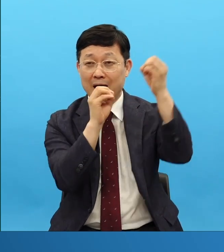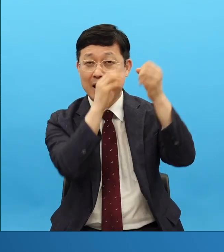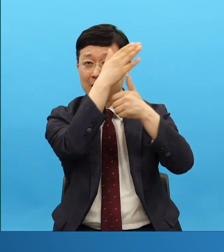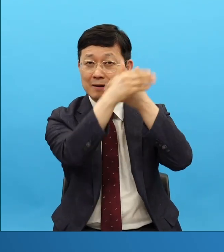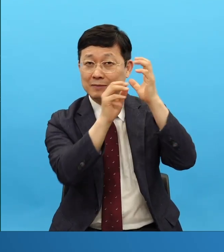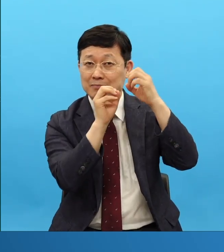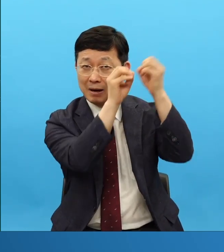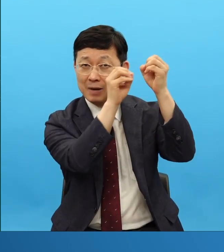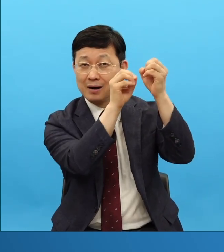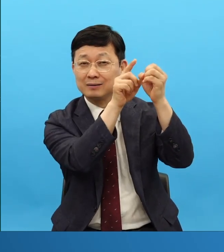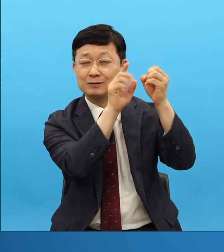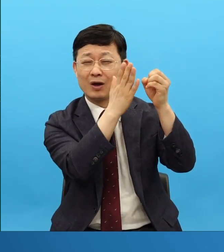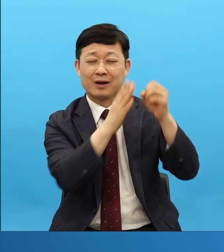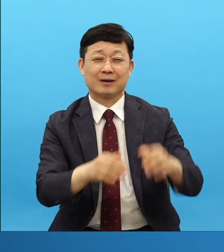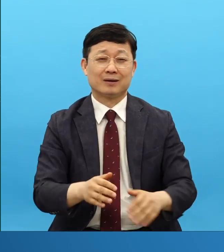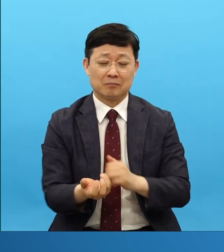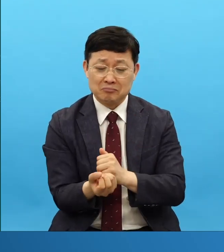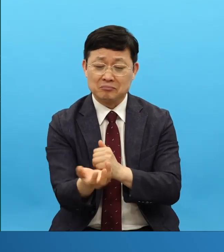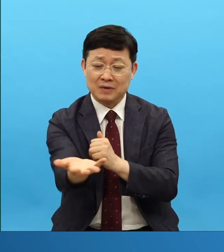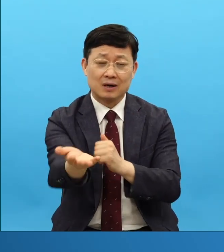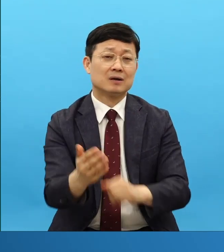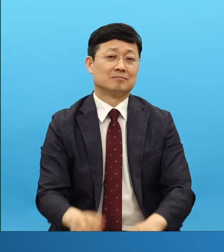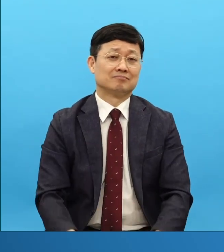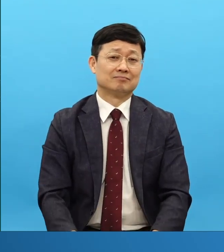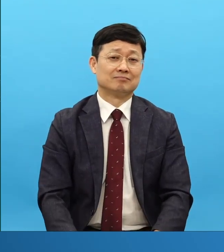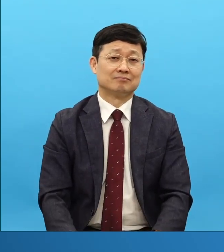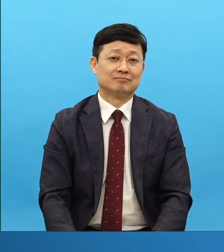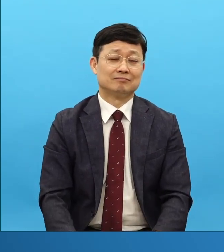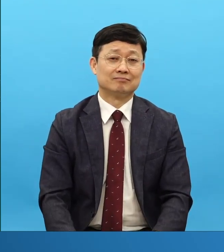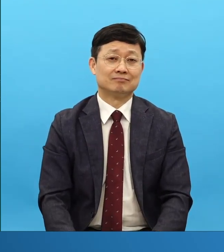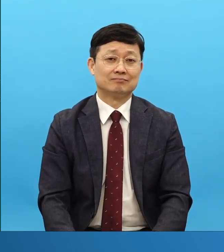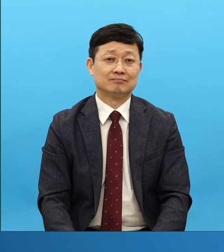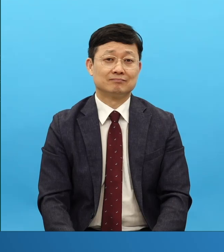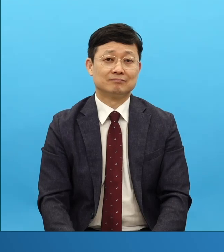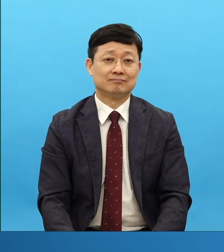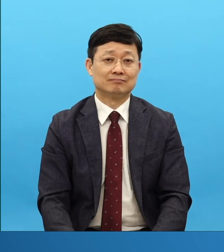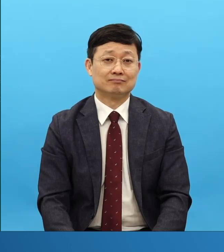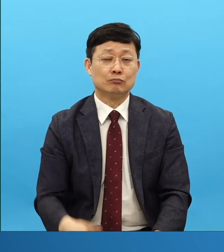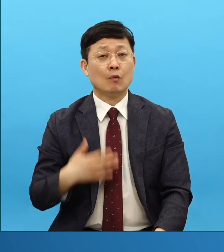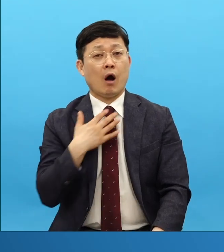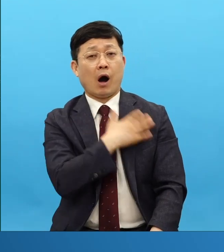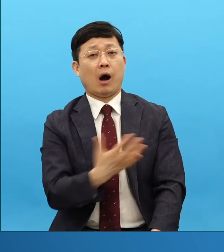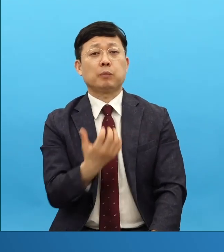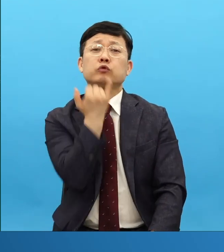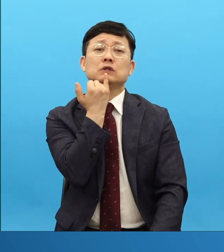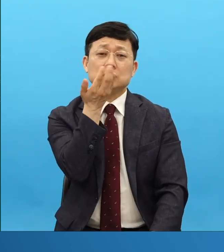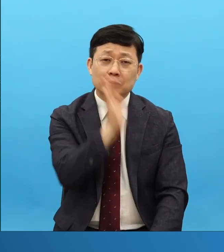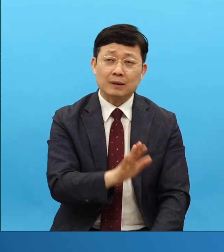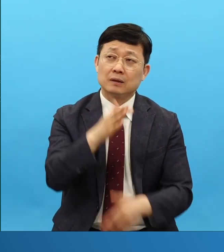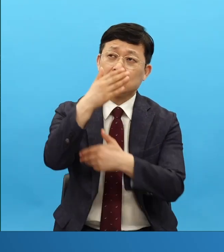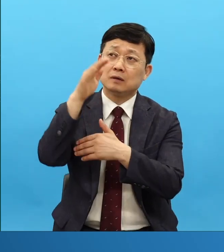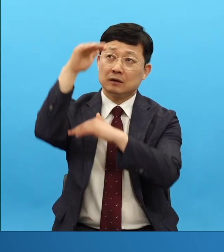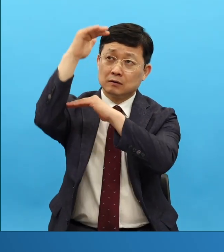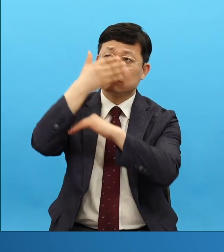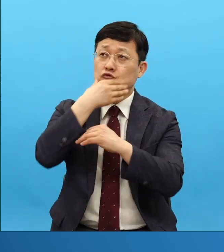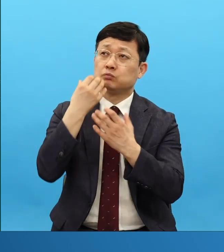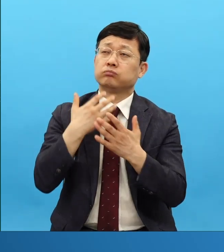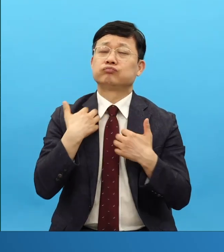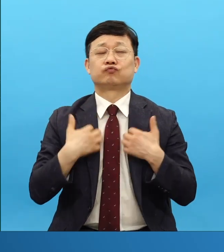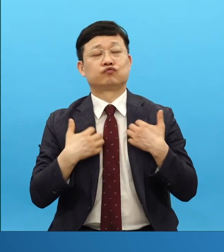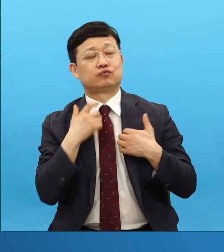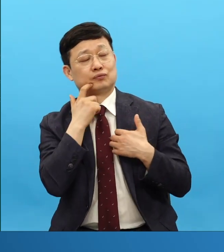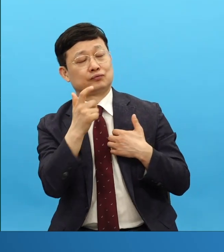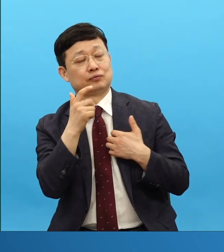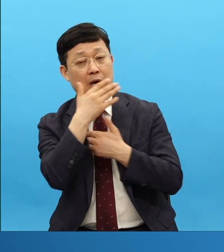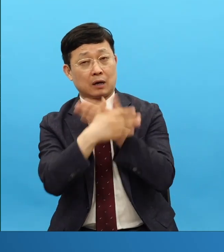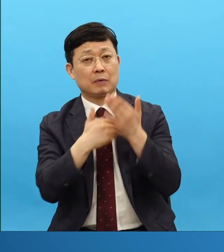day to relay it. 저는 확신합니다. 아파도 괜찮습니다만은 이 축복 누리면 하나님 건강도 주실 거다 하는 거죠. Then I'm sure it's okay 없잖아요. if we